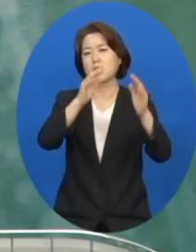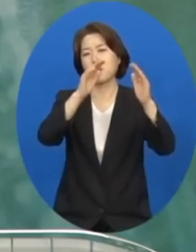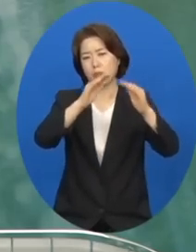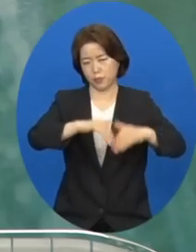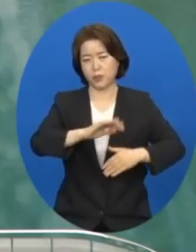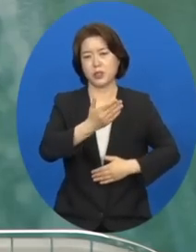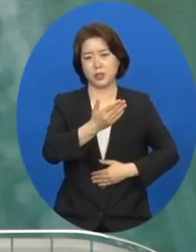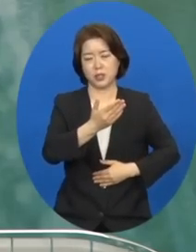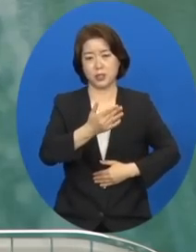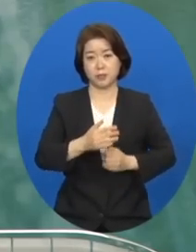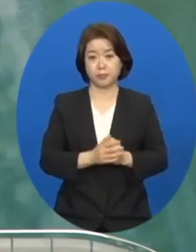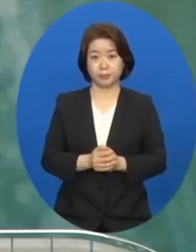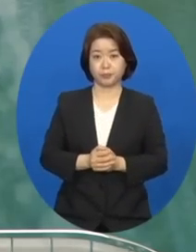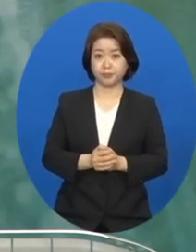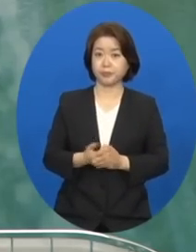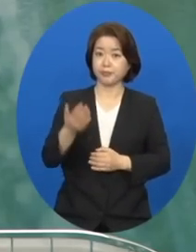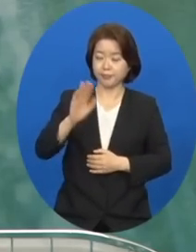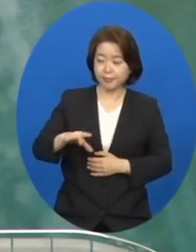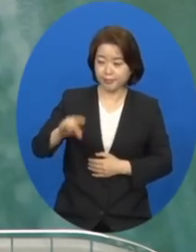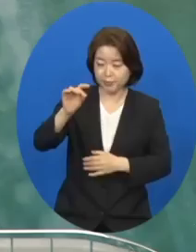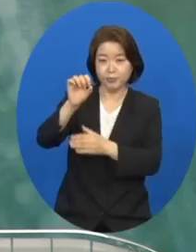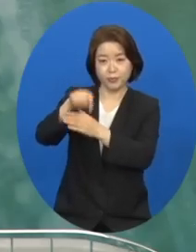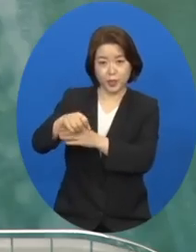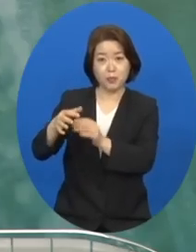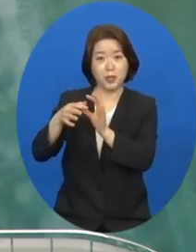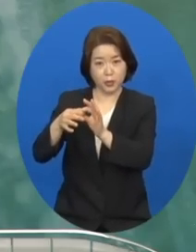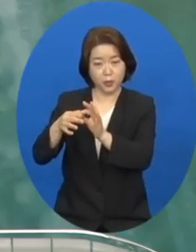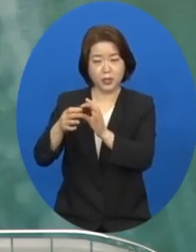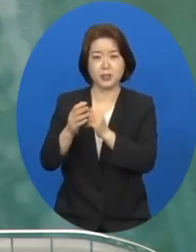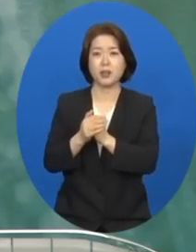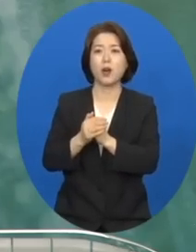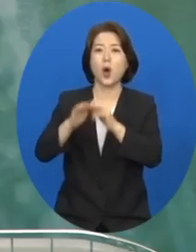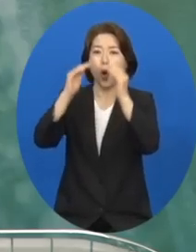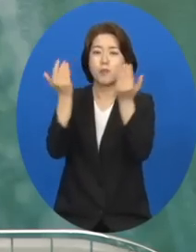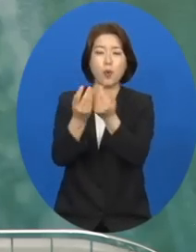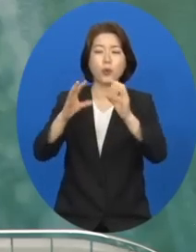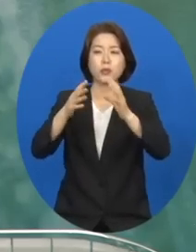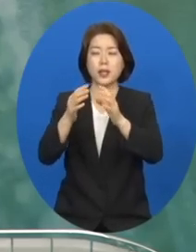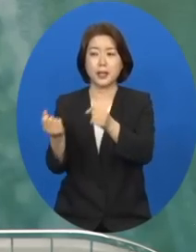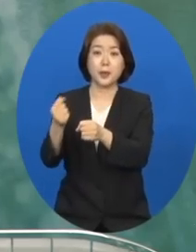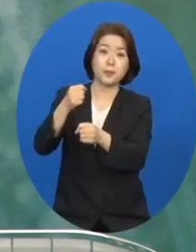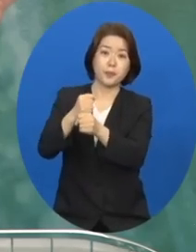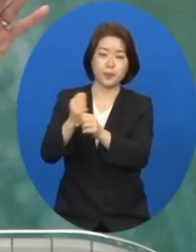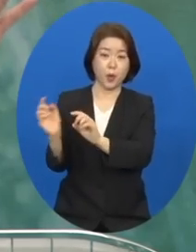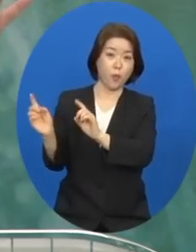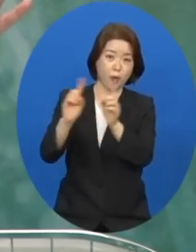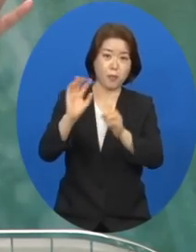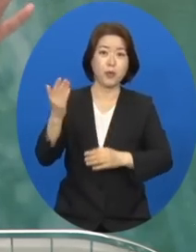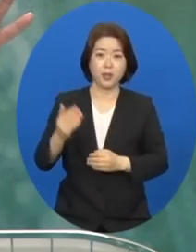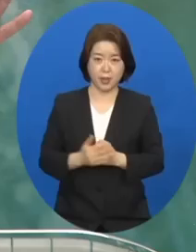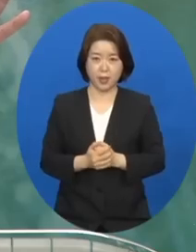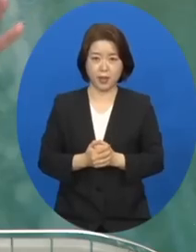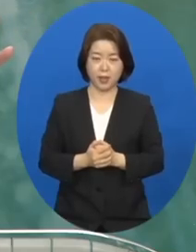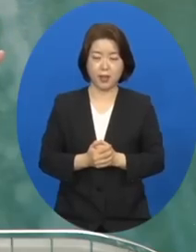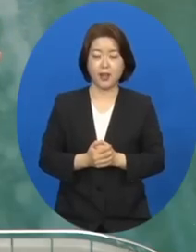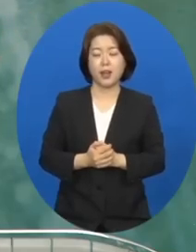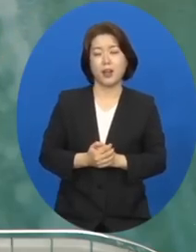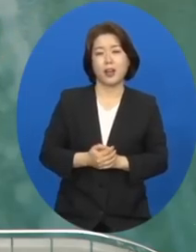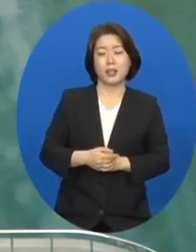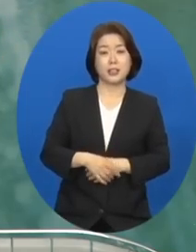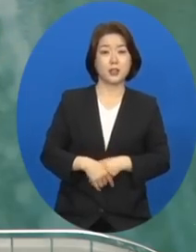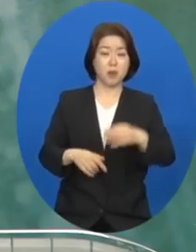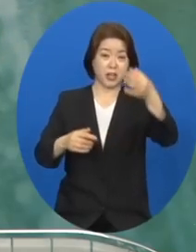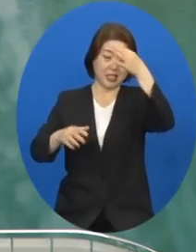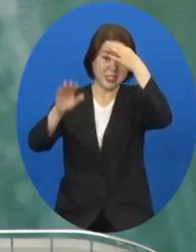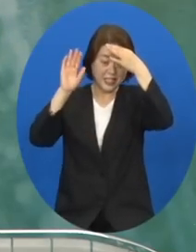첫열매 신앙을 통해서 모든 것이 나라가 회복이 됩니다 이 히스 기어와 떤 위에 미아 의서를 보면 결국에는